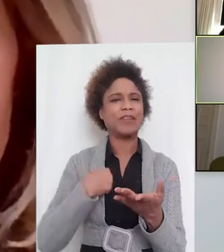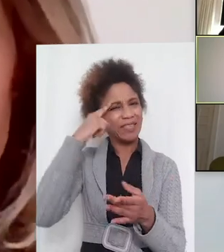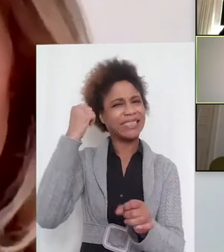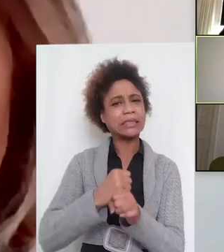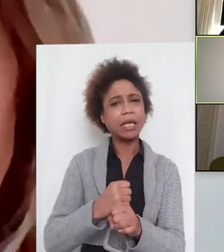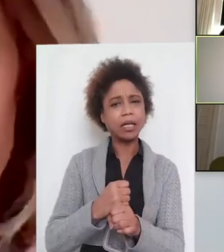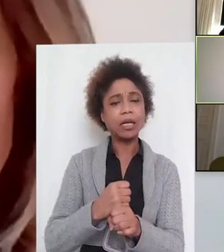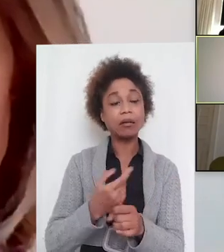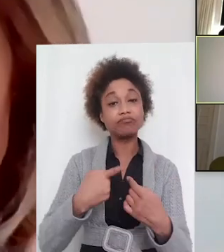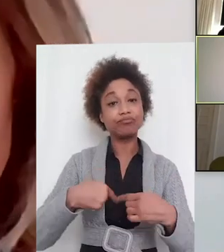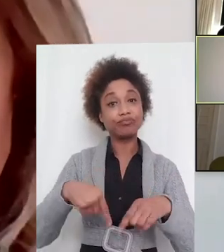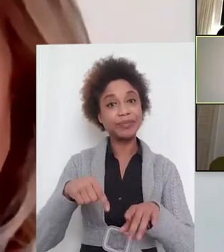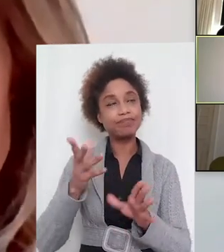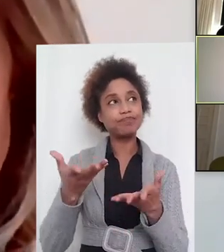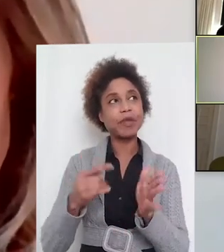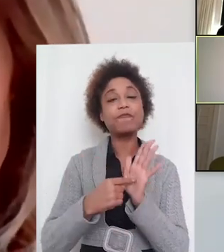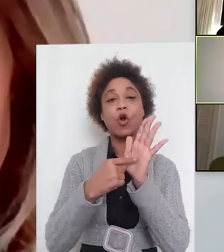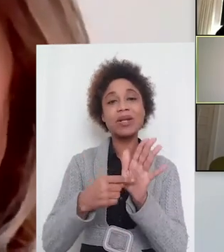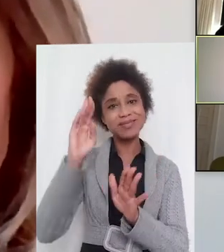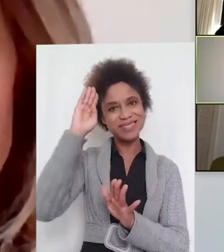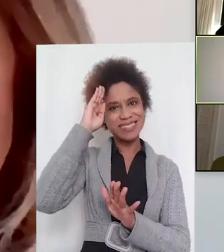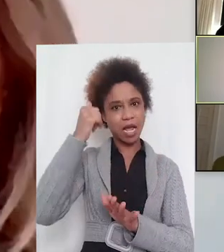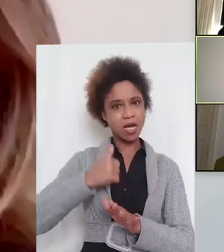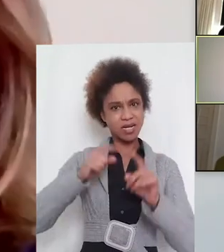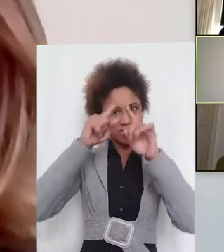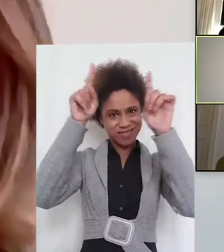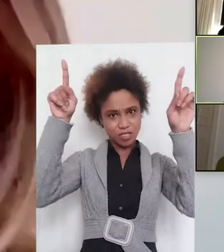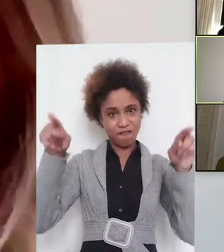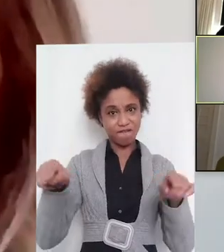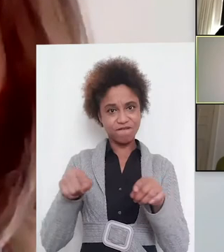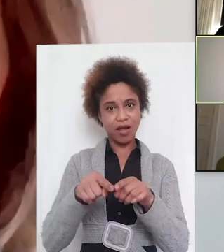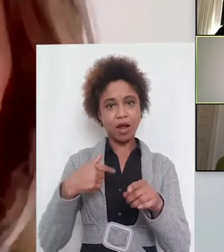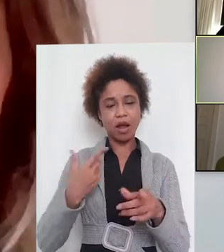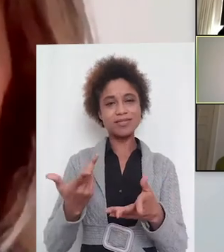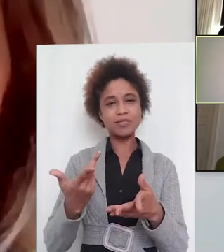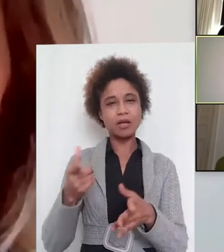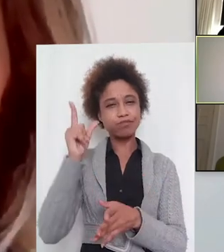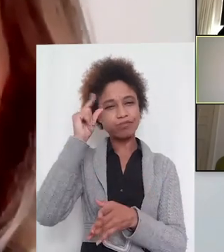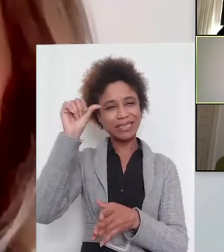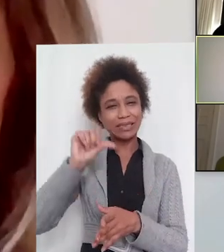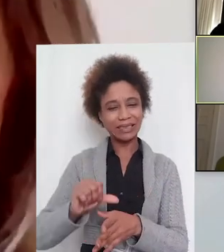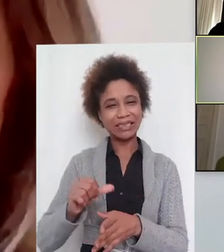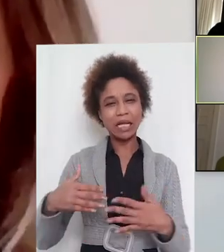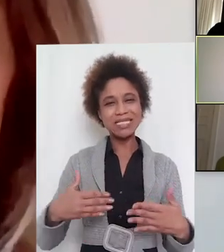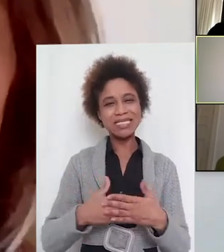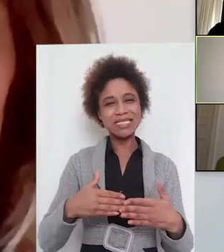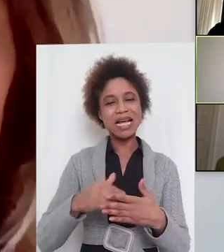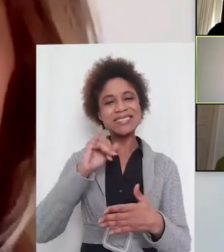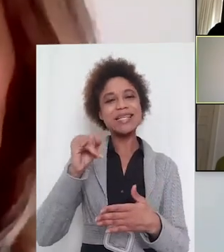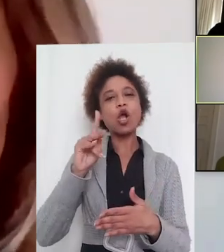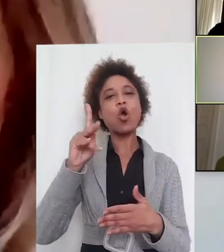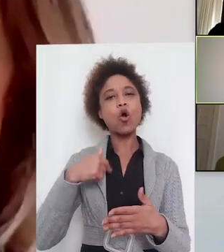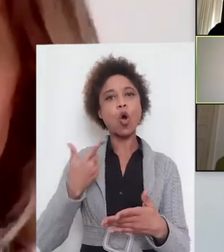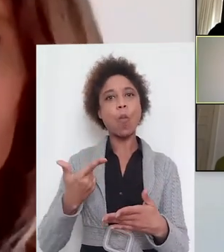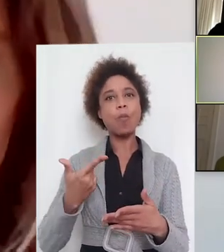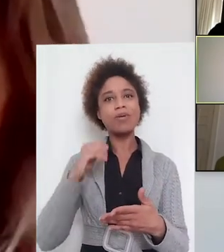zeker. Dan, wij hebben bijvoorbeeld de nachtwacht. Hebben we door een slechtziende dame, Joan Koolman. Die heeft een paar uur voor de nachtwacht gezeten en